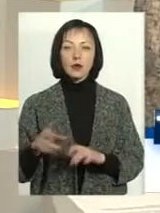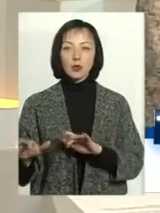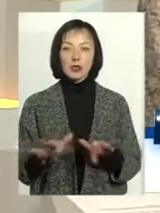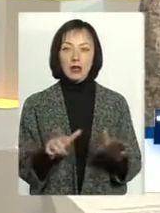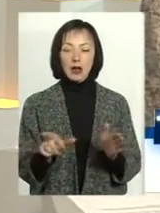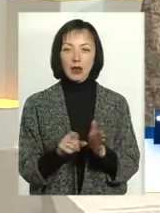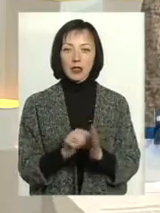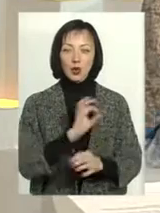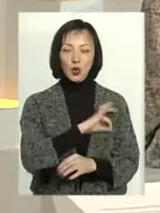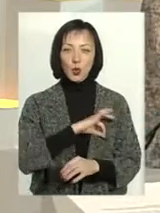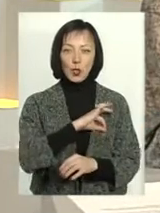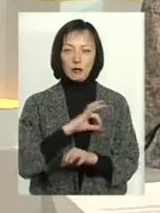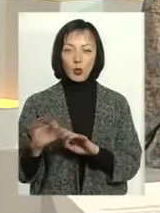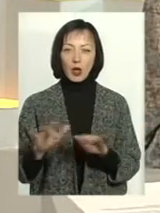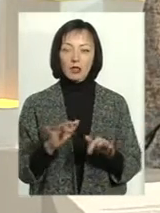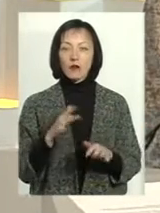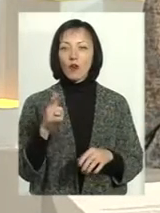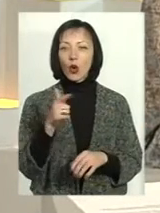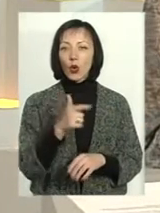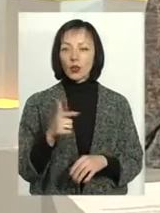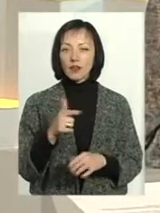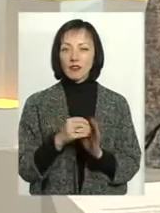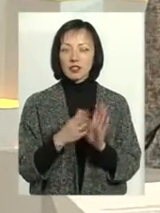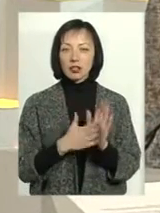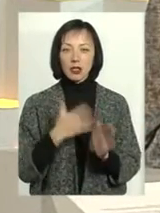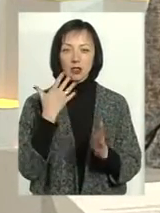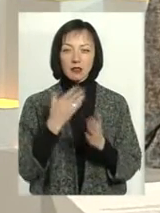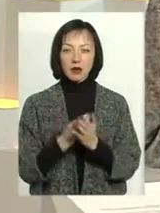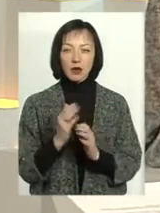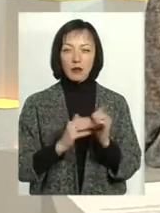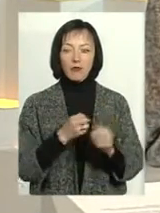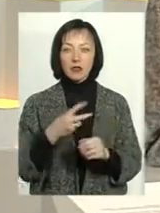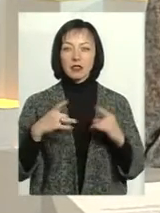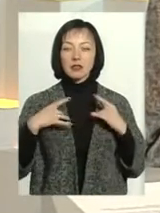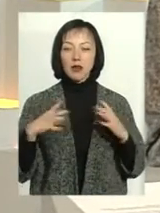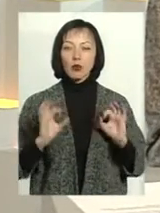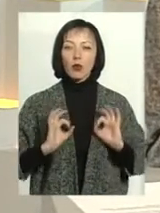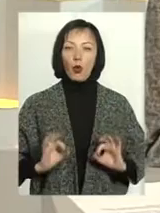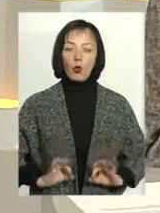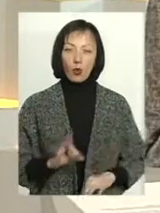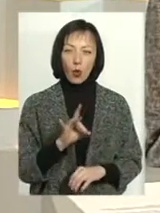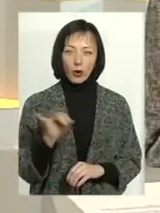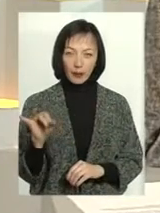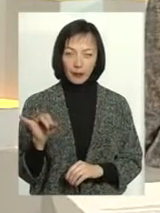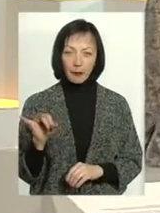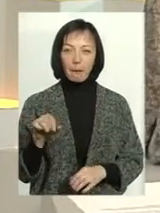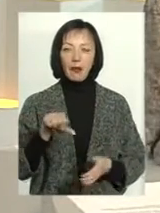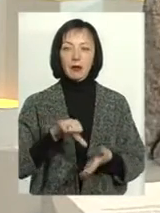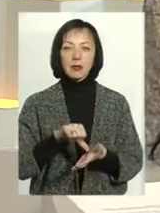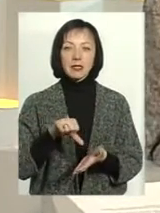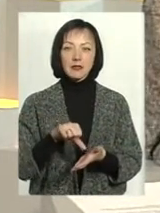із юриспруденцією. В грудні відзначали своє професійне свято прокурори,